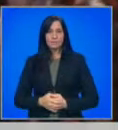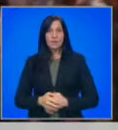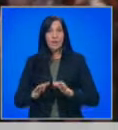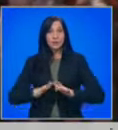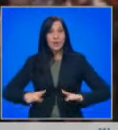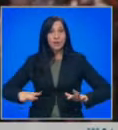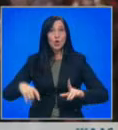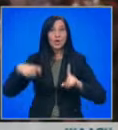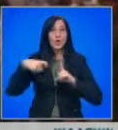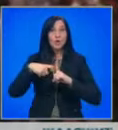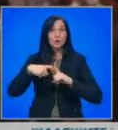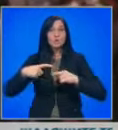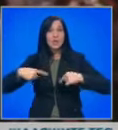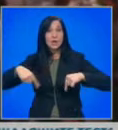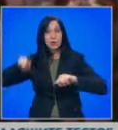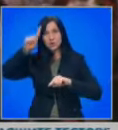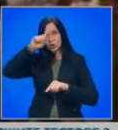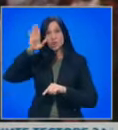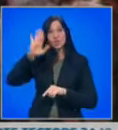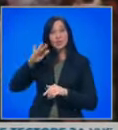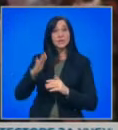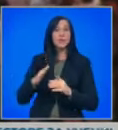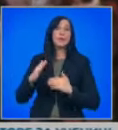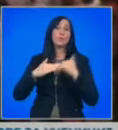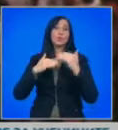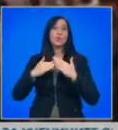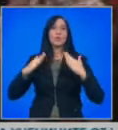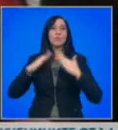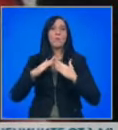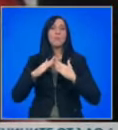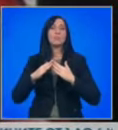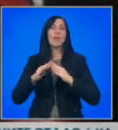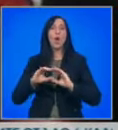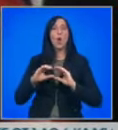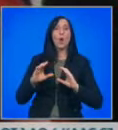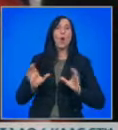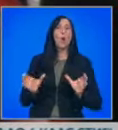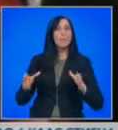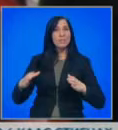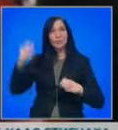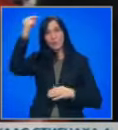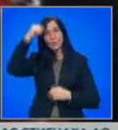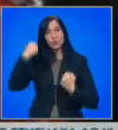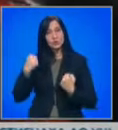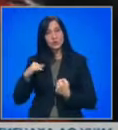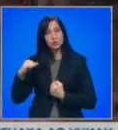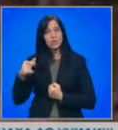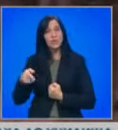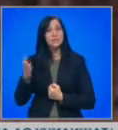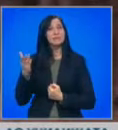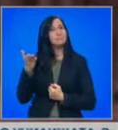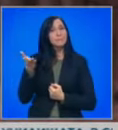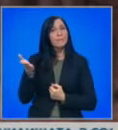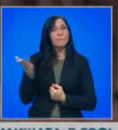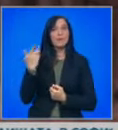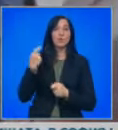На територията на Кирковски район на столицата ще се издигне дом на Комитета на българите, живеещи в чужбина. Днес там беше